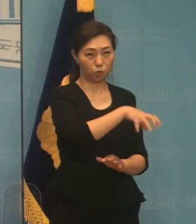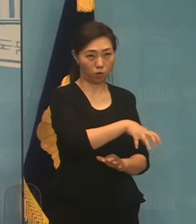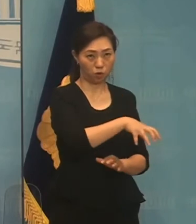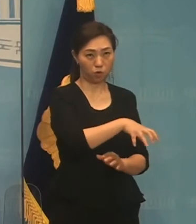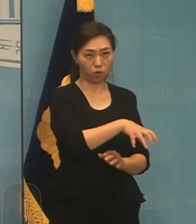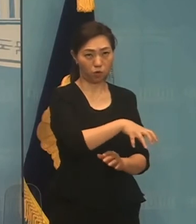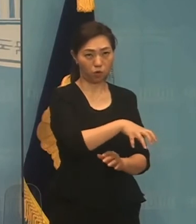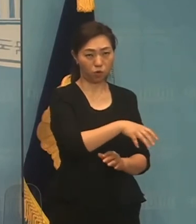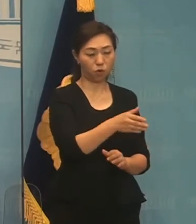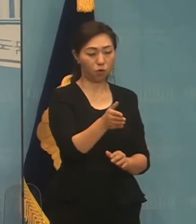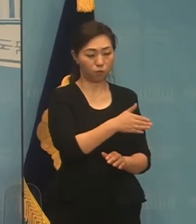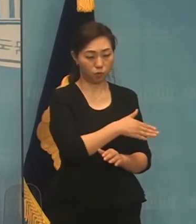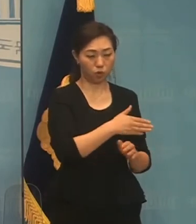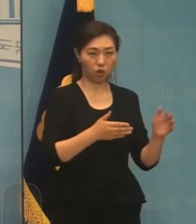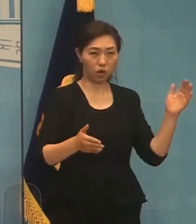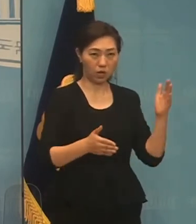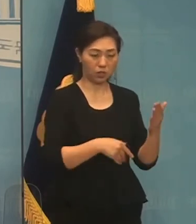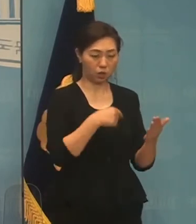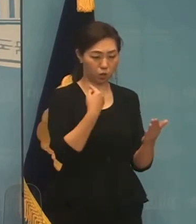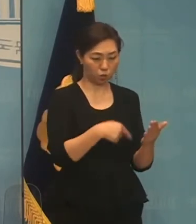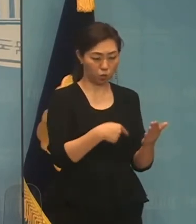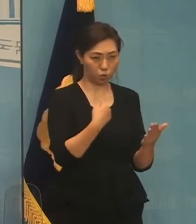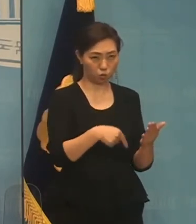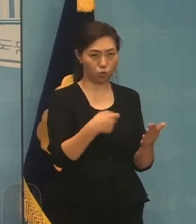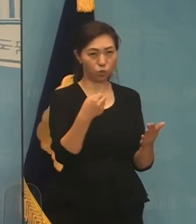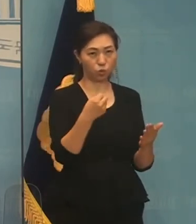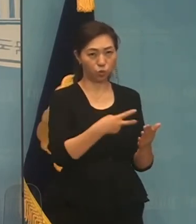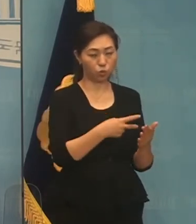소개하고 이해를 시켜서